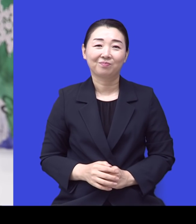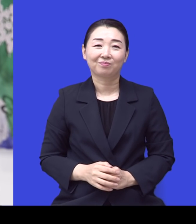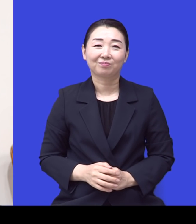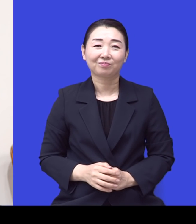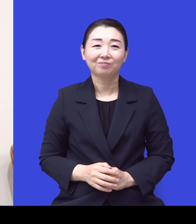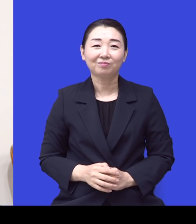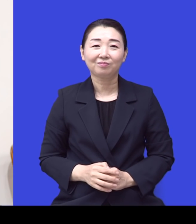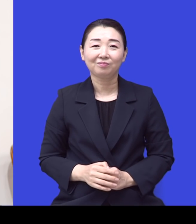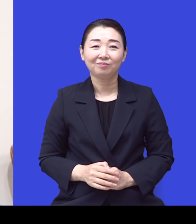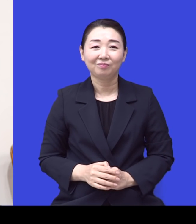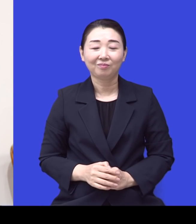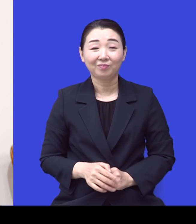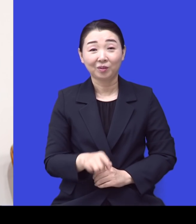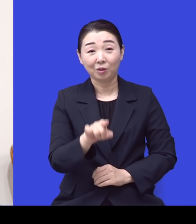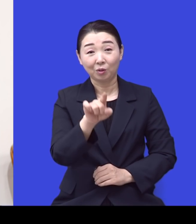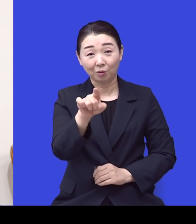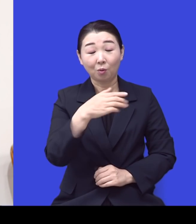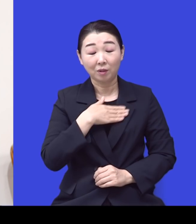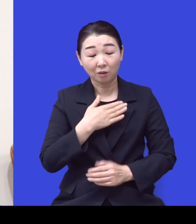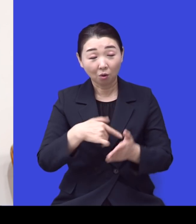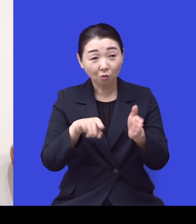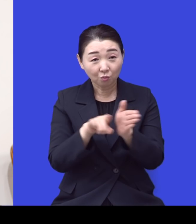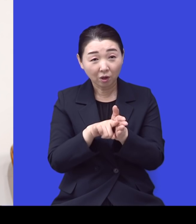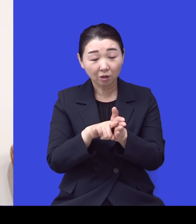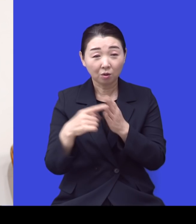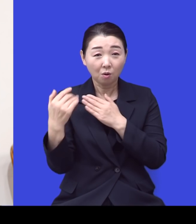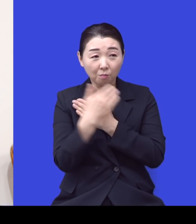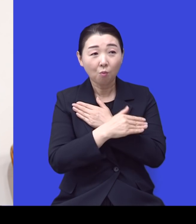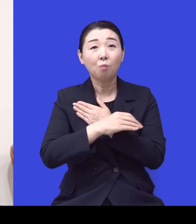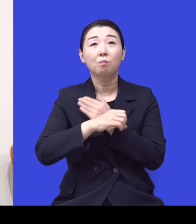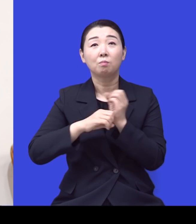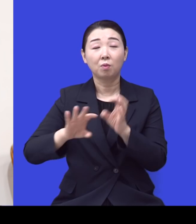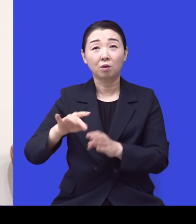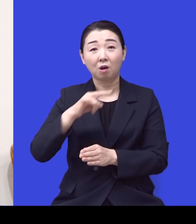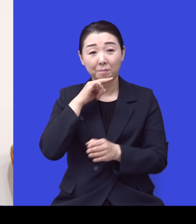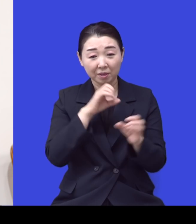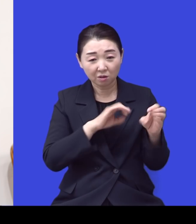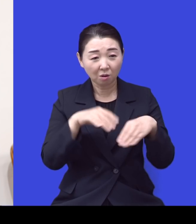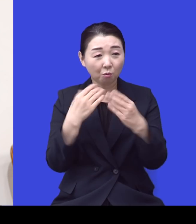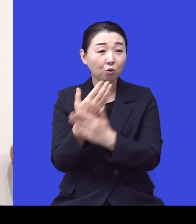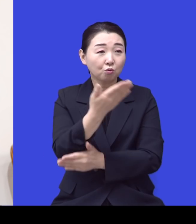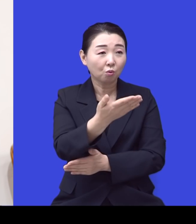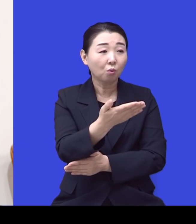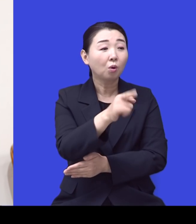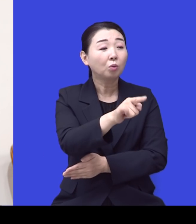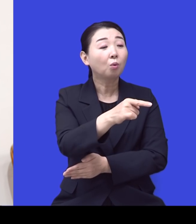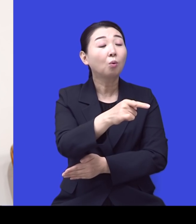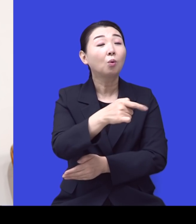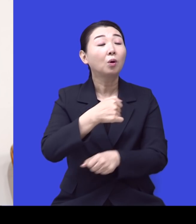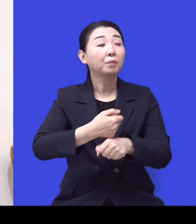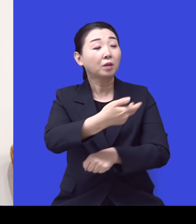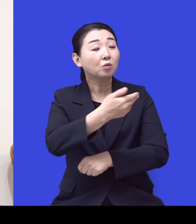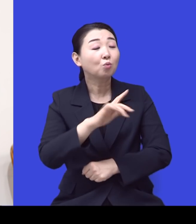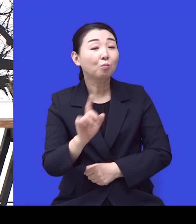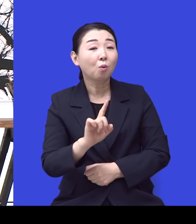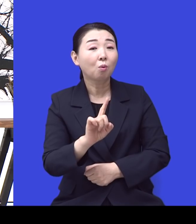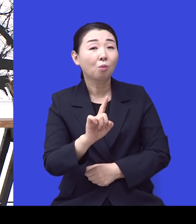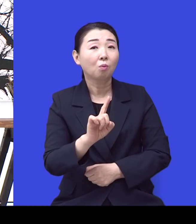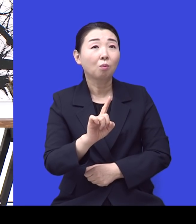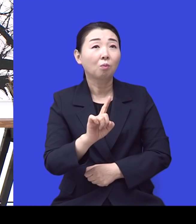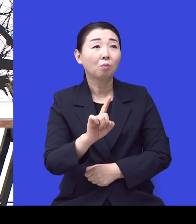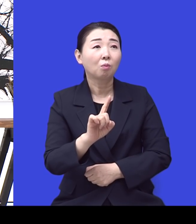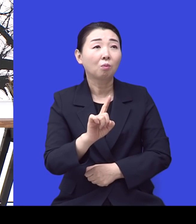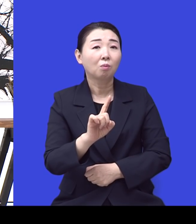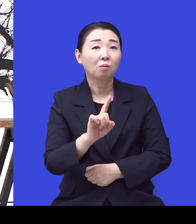시절인데 너는 내가 너를 위해서 몸 버려 피 흘려 다 주었는데 네. 너는 어떻게 하련? 이 마음이 오는 거예요. 그래서